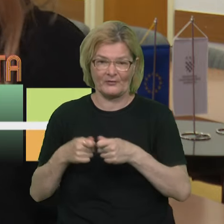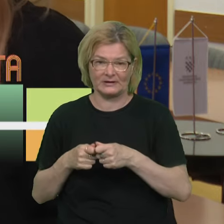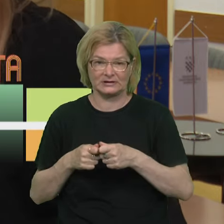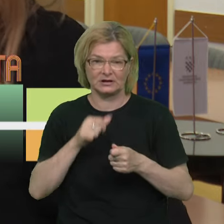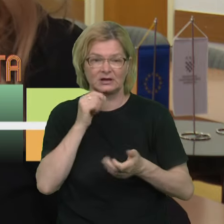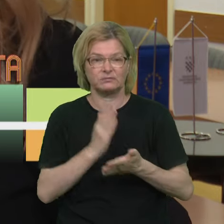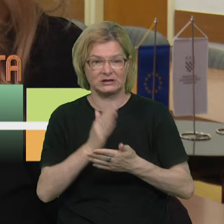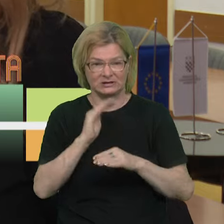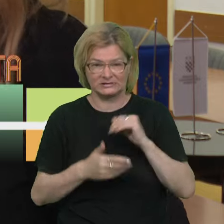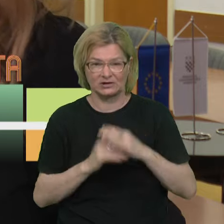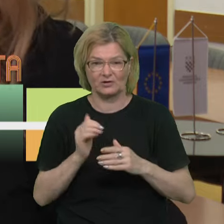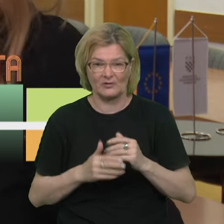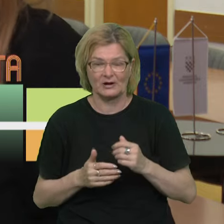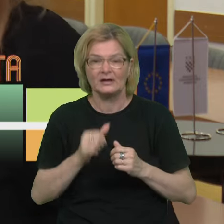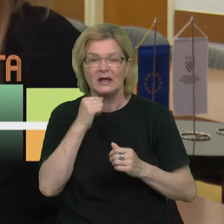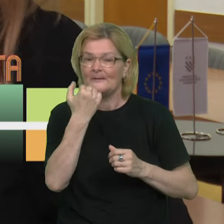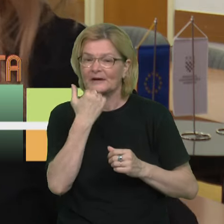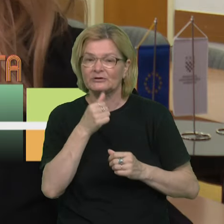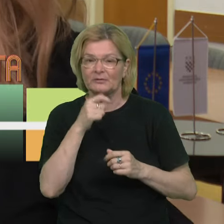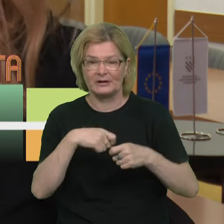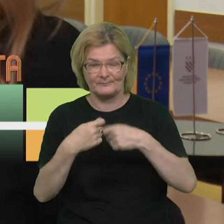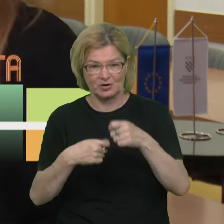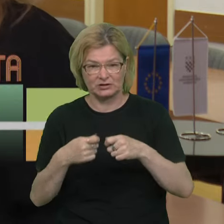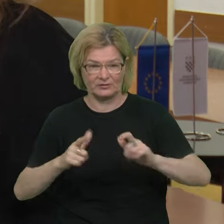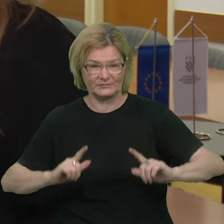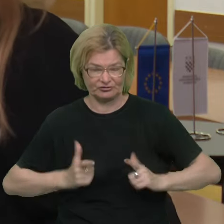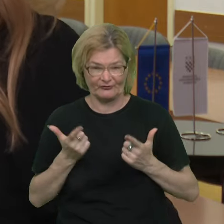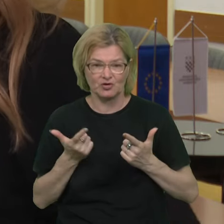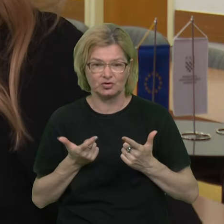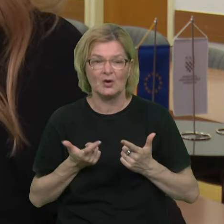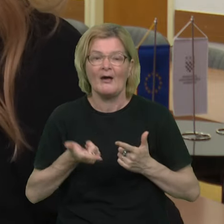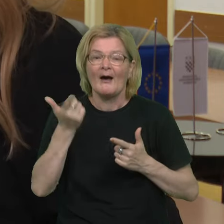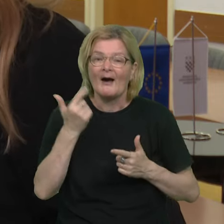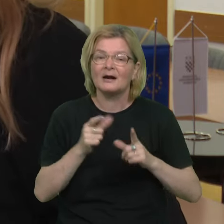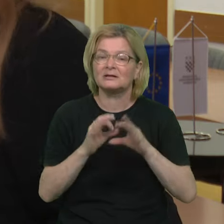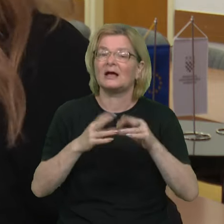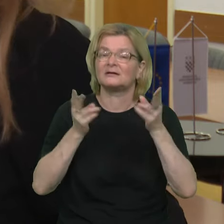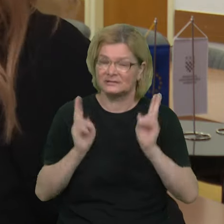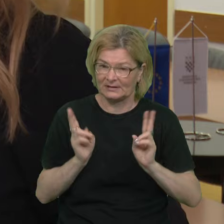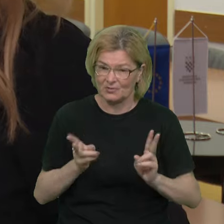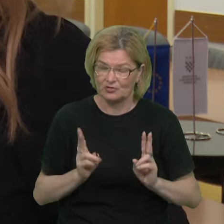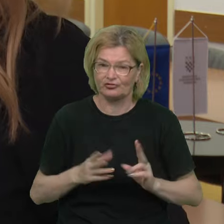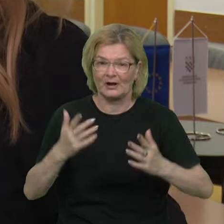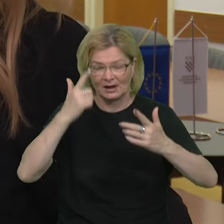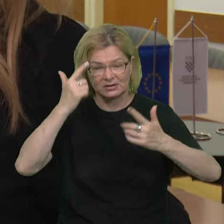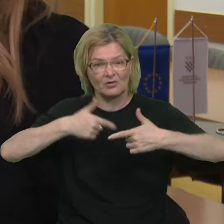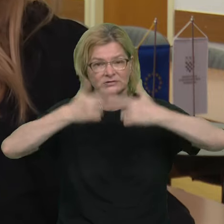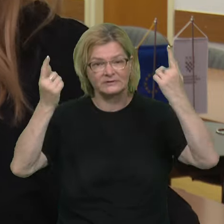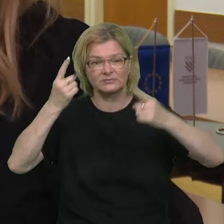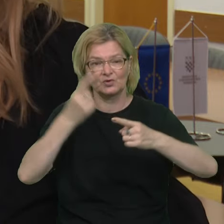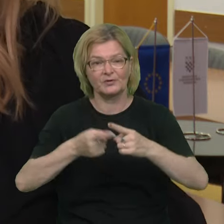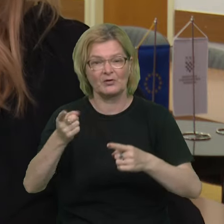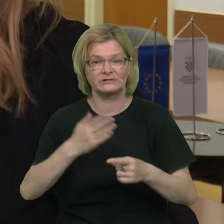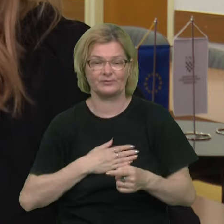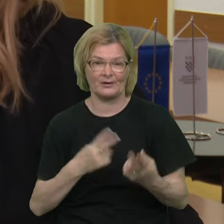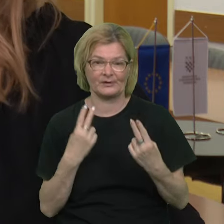i povezati i biti zadovoljan i u privatnom i u poslovnom dijelu, ali da se može, jel? Kada